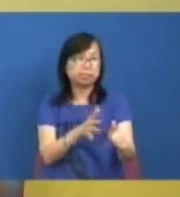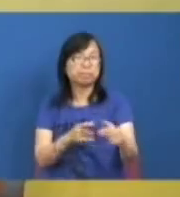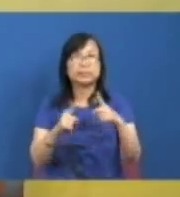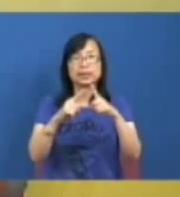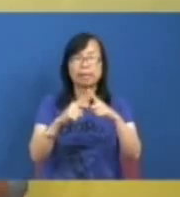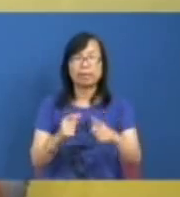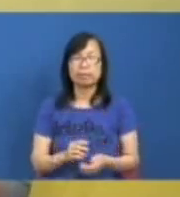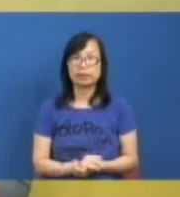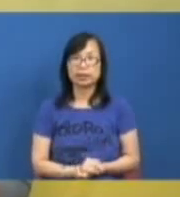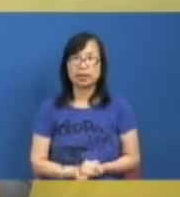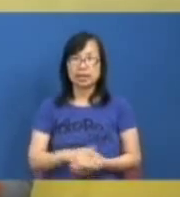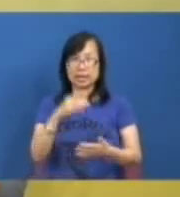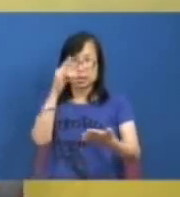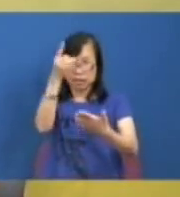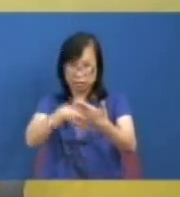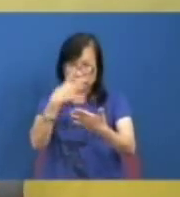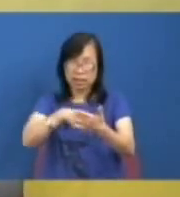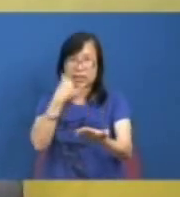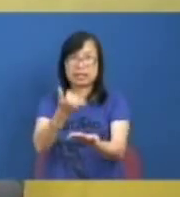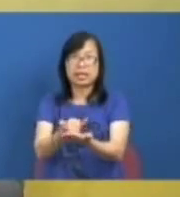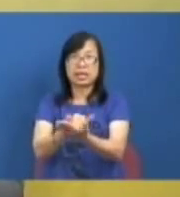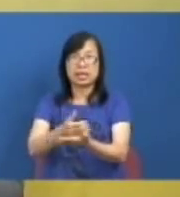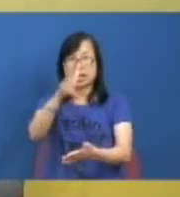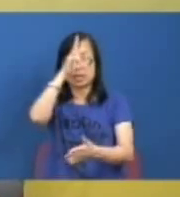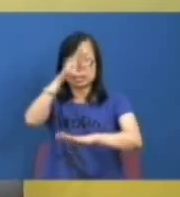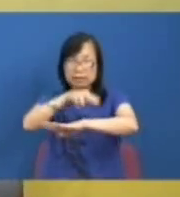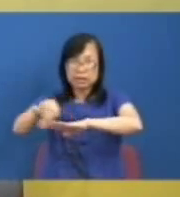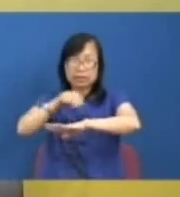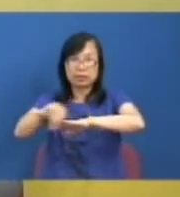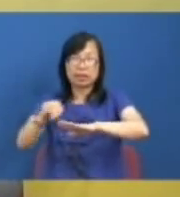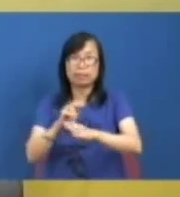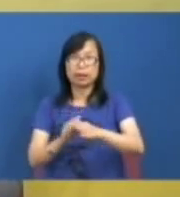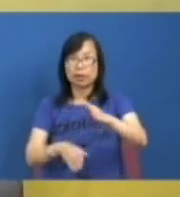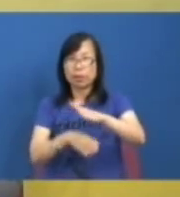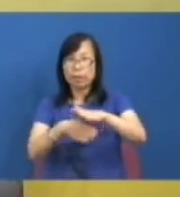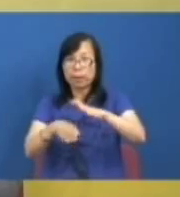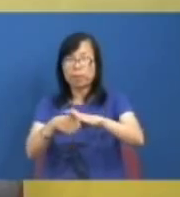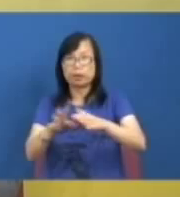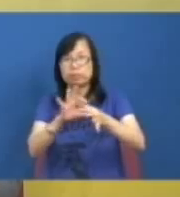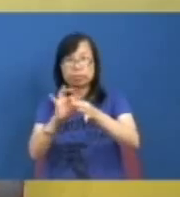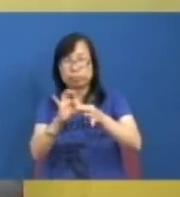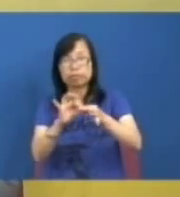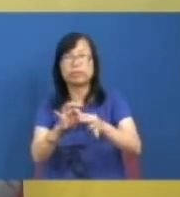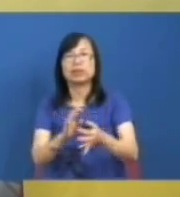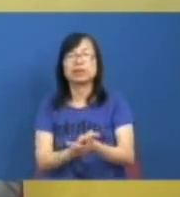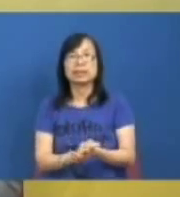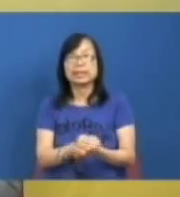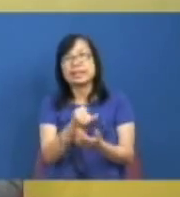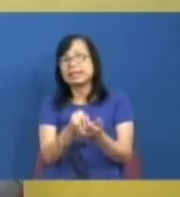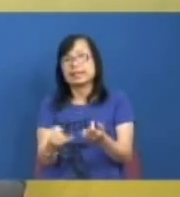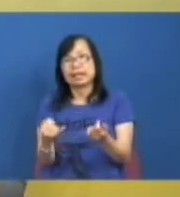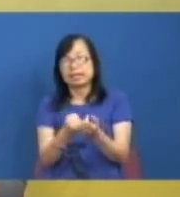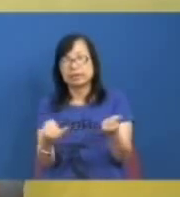呢條例就死的，政策即部門相關的其實他們就是活生生的例